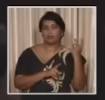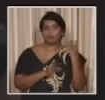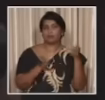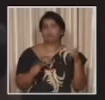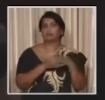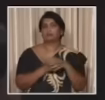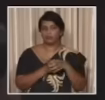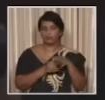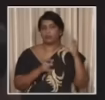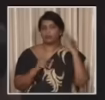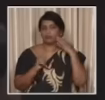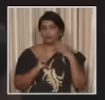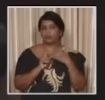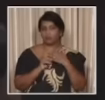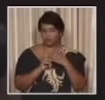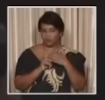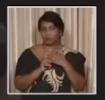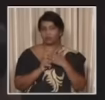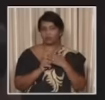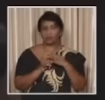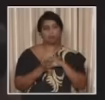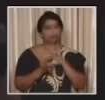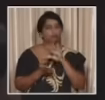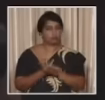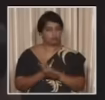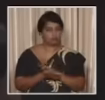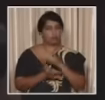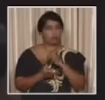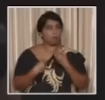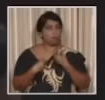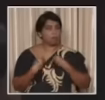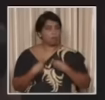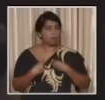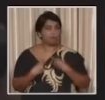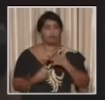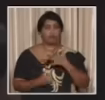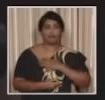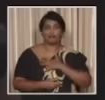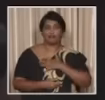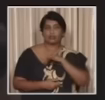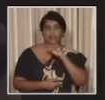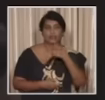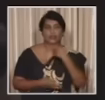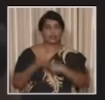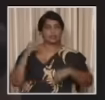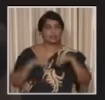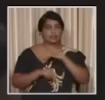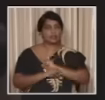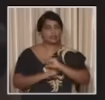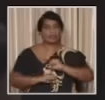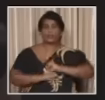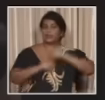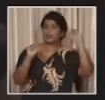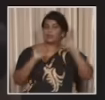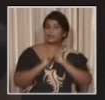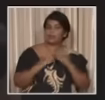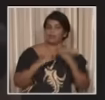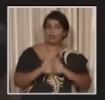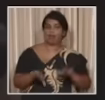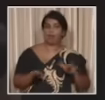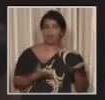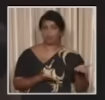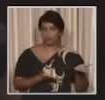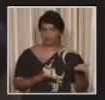එතකොට මේ සම්බන්ධයෙන් ඒ තීරණේ ගන්න ඕනේ. මොකද මේ වගේ පාඩුව වෙන්නේ හඬක් නගන්න බැරි, ඡන්දෙත් නැති, ස්ට්‍රයික් කරාට වැඩකුත් නැති